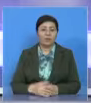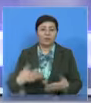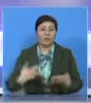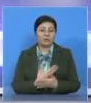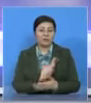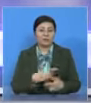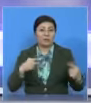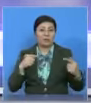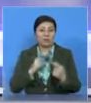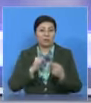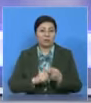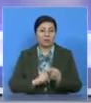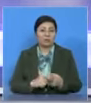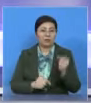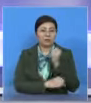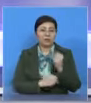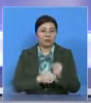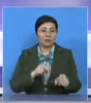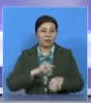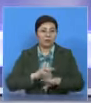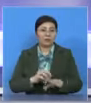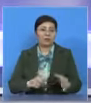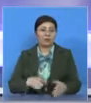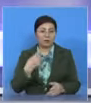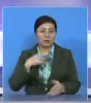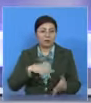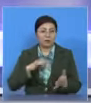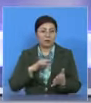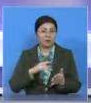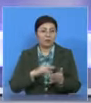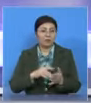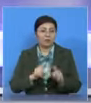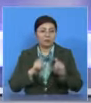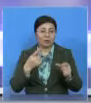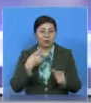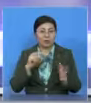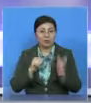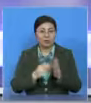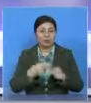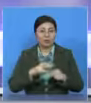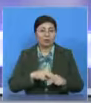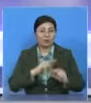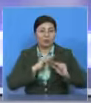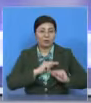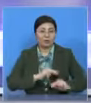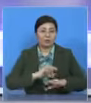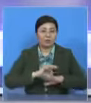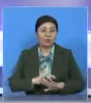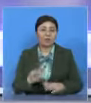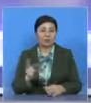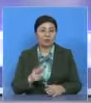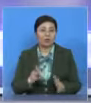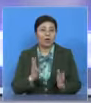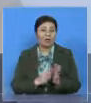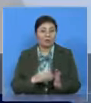Ревакцинацию против коронавируса медработников начали проводить в городской поликлинике номер 6. Напомним, эта процедура проводится тем, кто